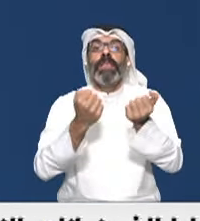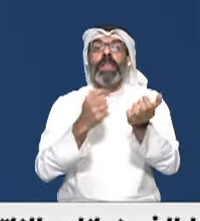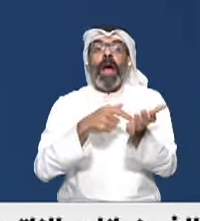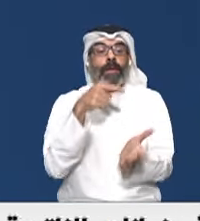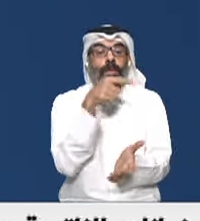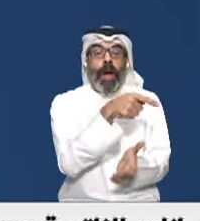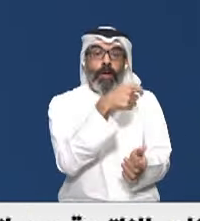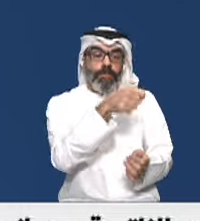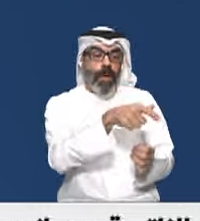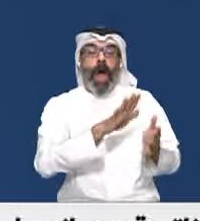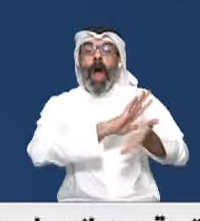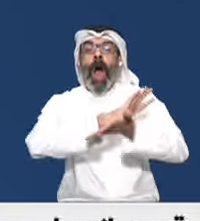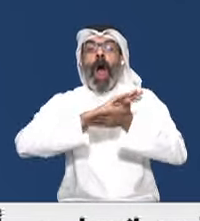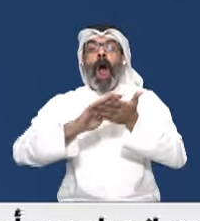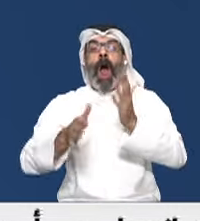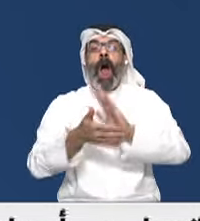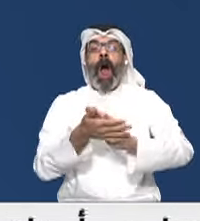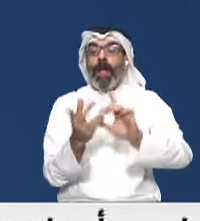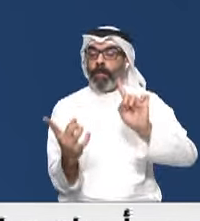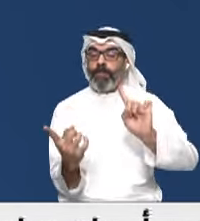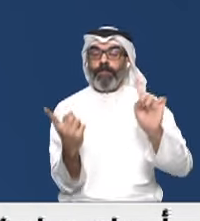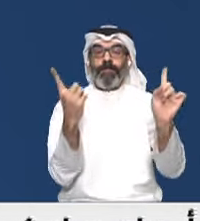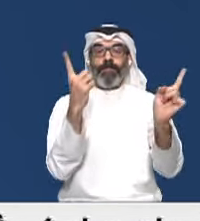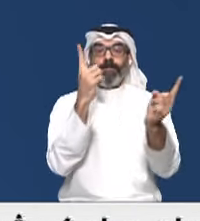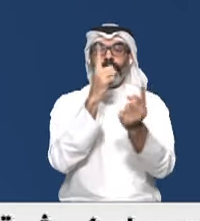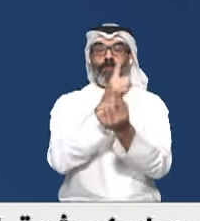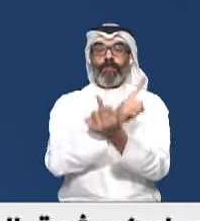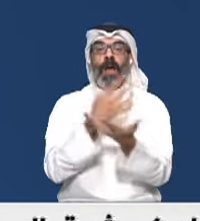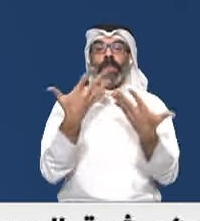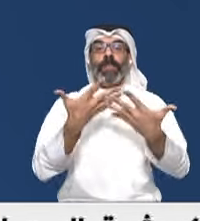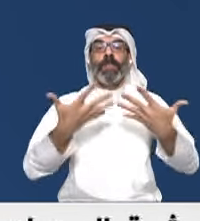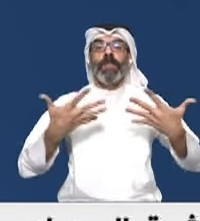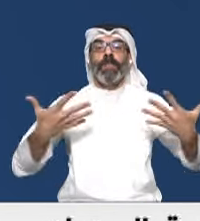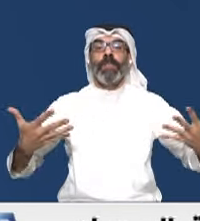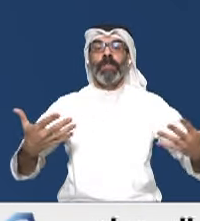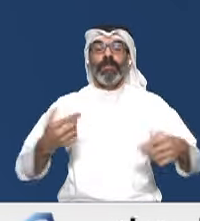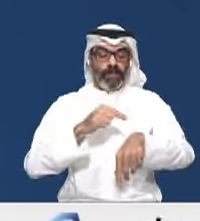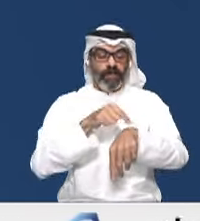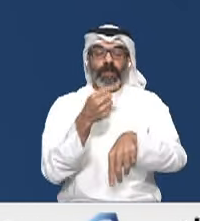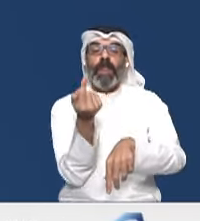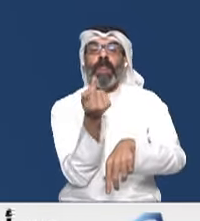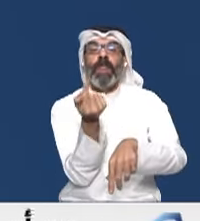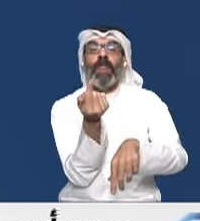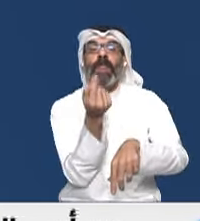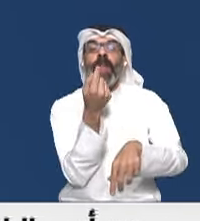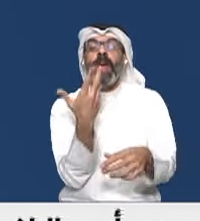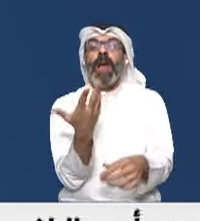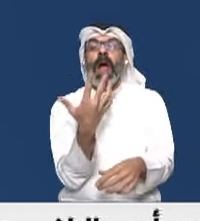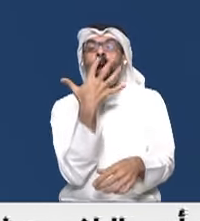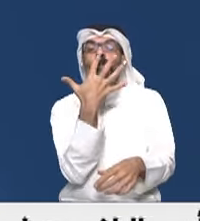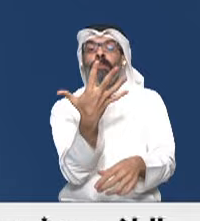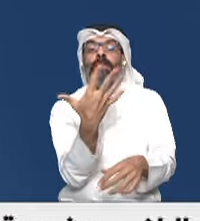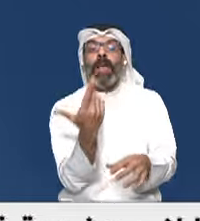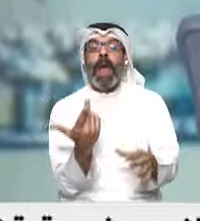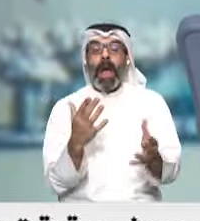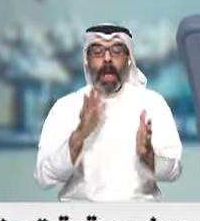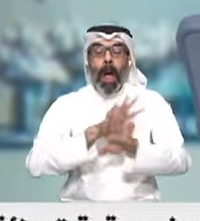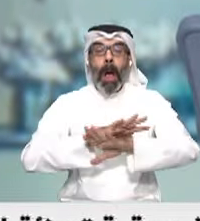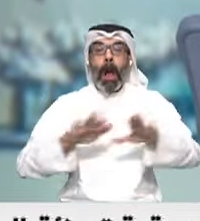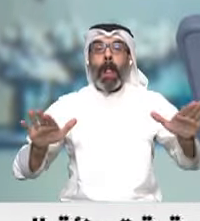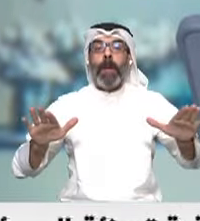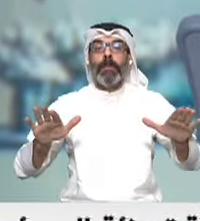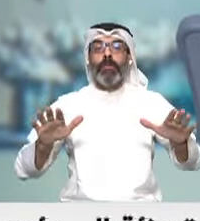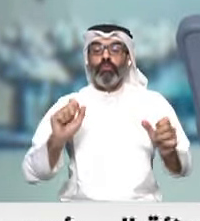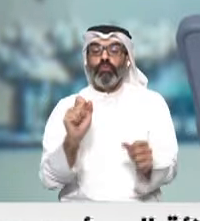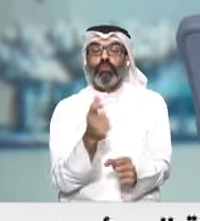وكذ استكمل الاجراء في عده دقائق محدوده نعم ولكن يعني هل